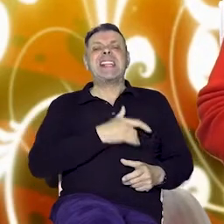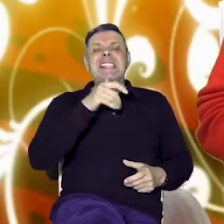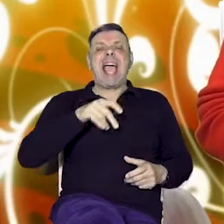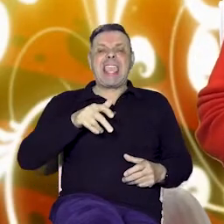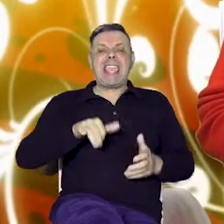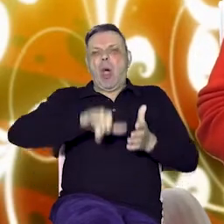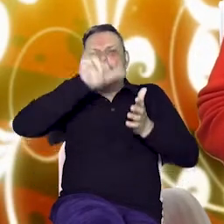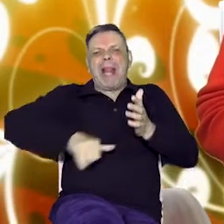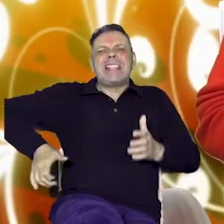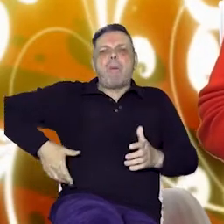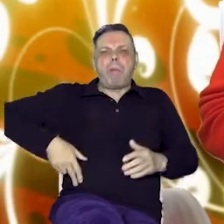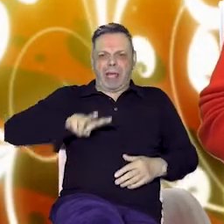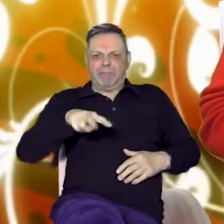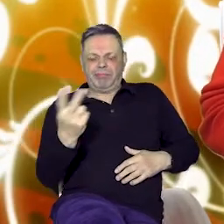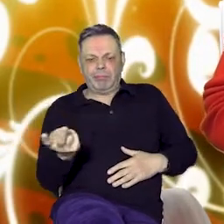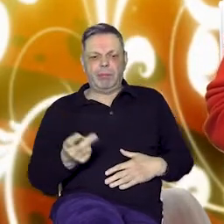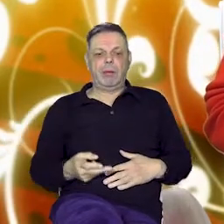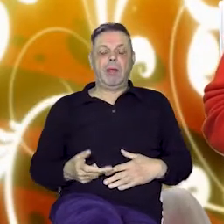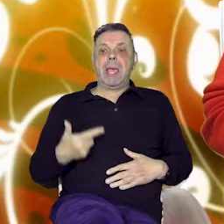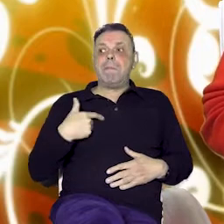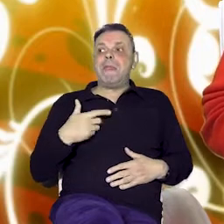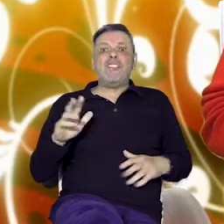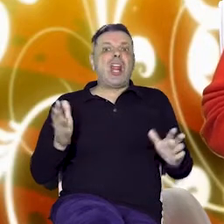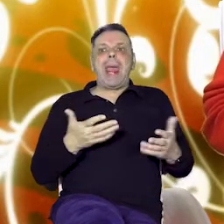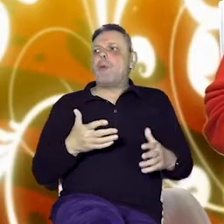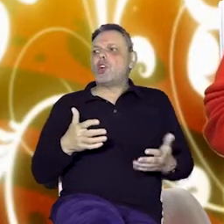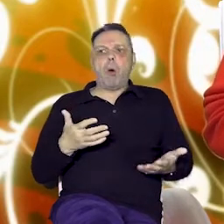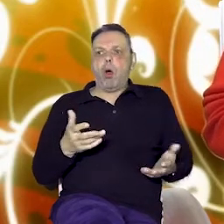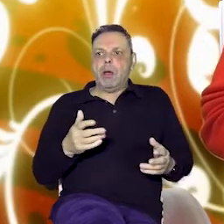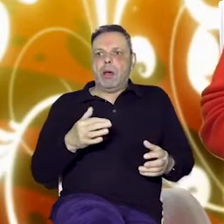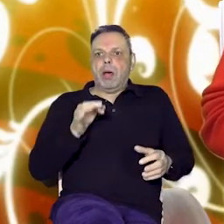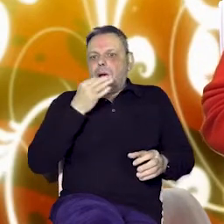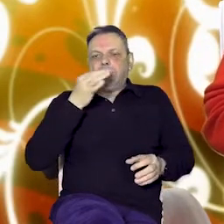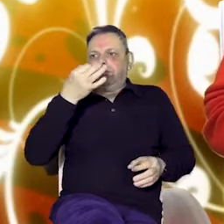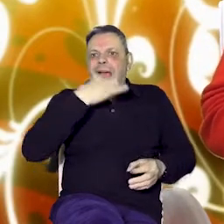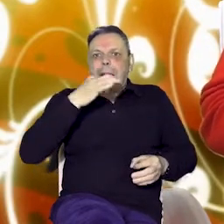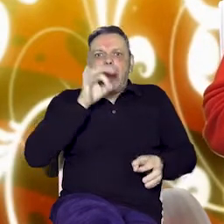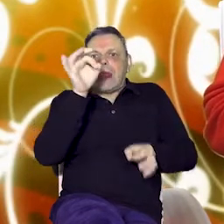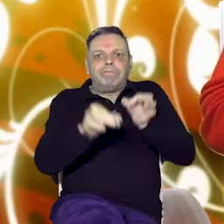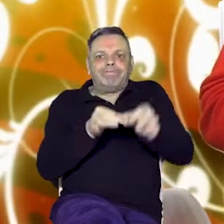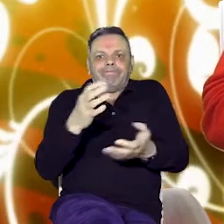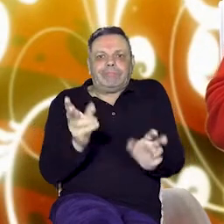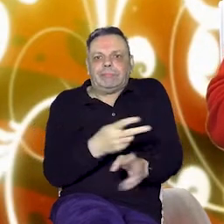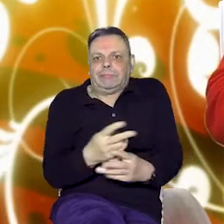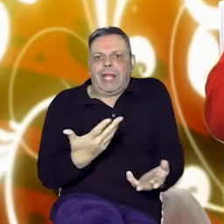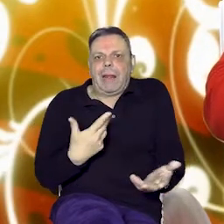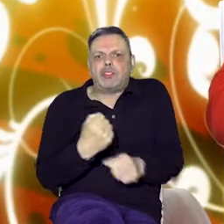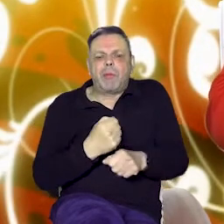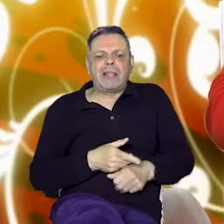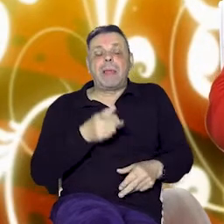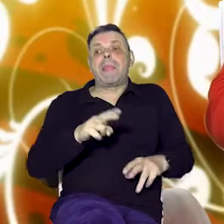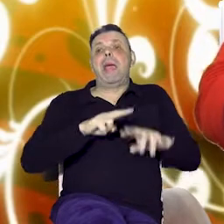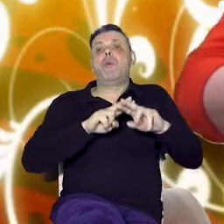dala. Jednostavno više nemamo prostora djelovati lijekovima, ni na koji način ne možemo djelovati. U stvari, njemu sada